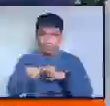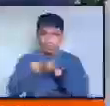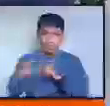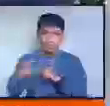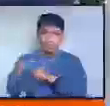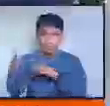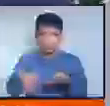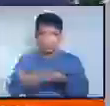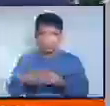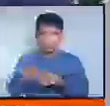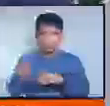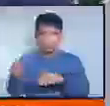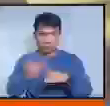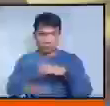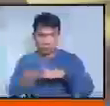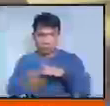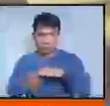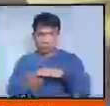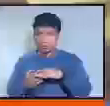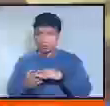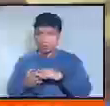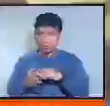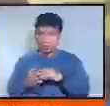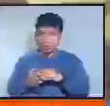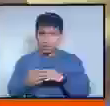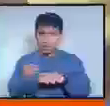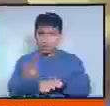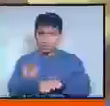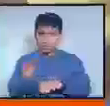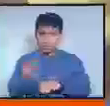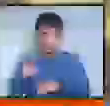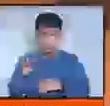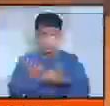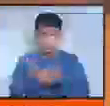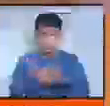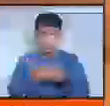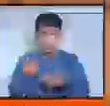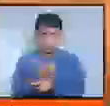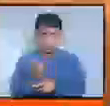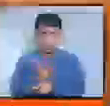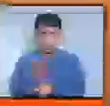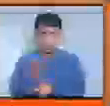eh nagkaroon ng underground economy. Kaya ang isinusulong nila, i-regulate na lang at wag naman